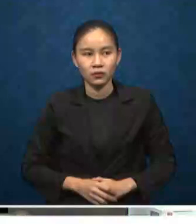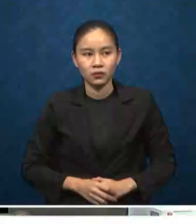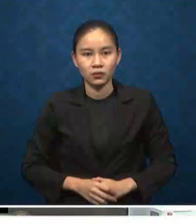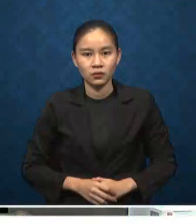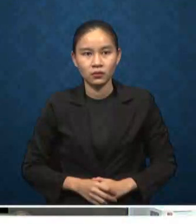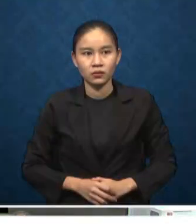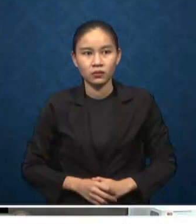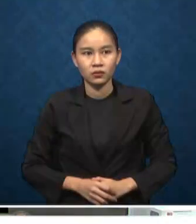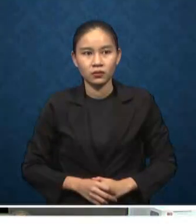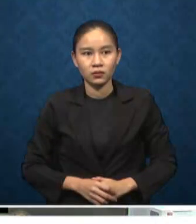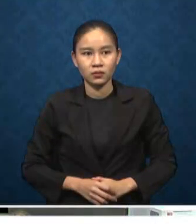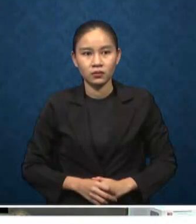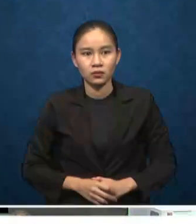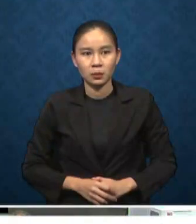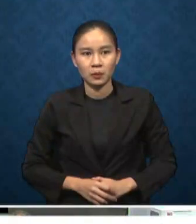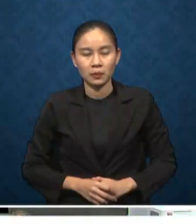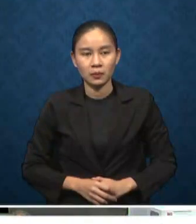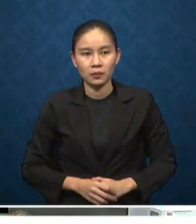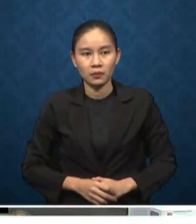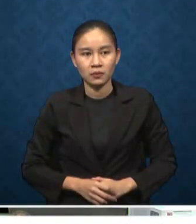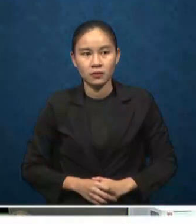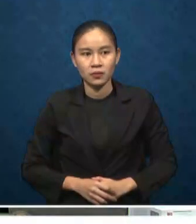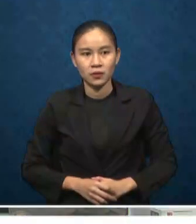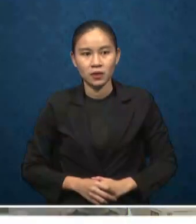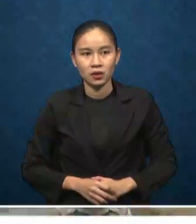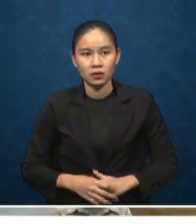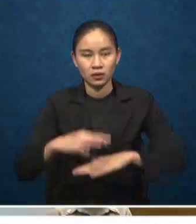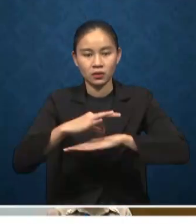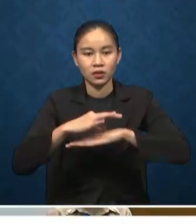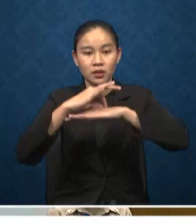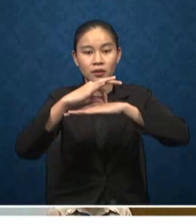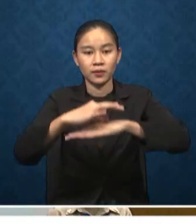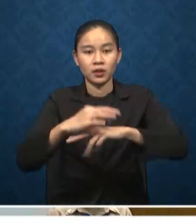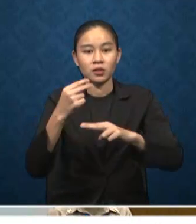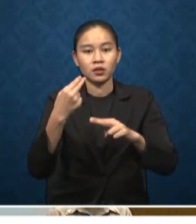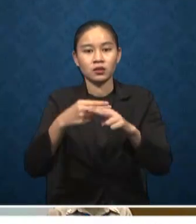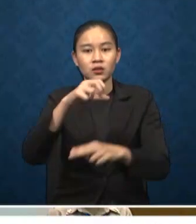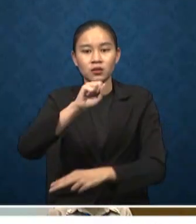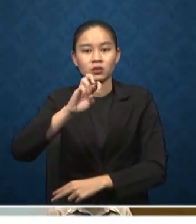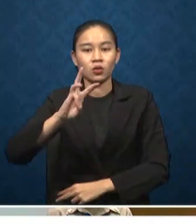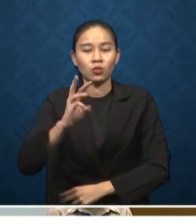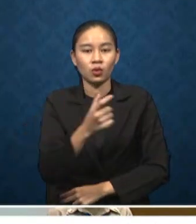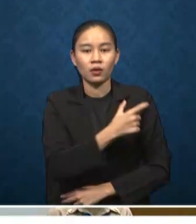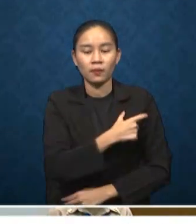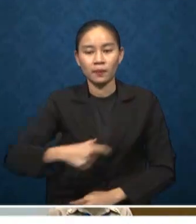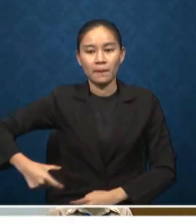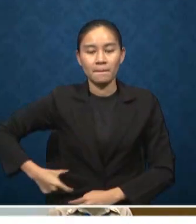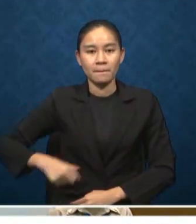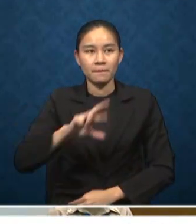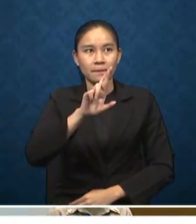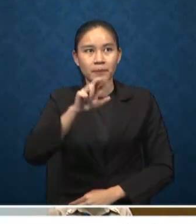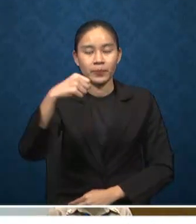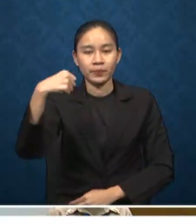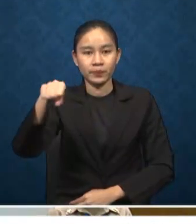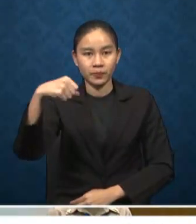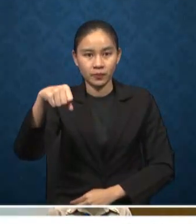พระบรมราชโองการประกาศแต่งตั้งสมาชิกวุฒิสภาพระบาทสมเด็จพระปรมินทรมหารามาธิบดี